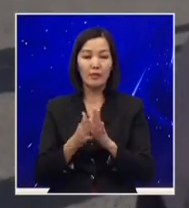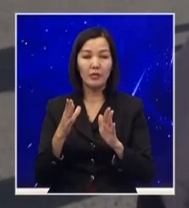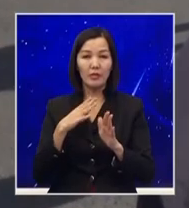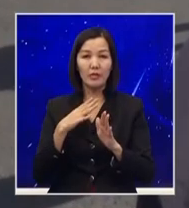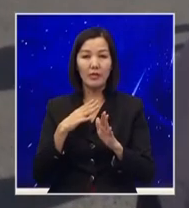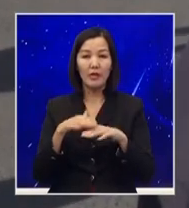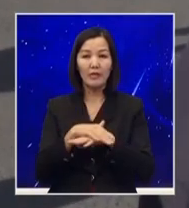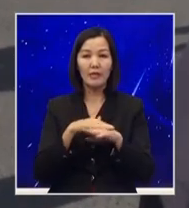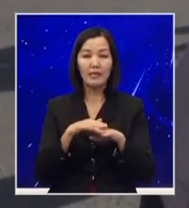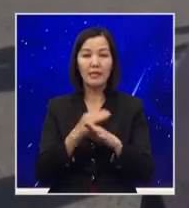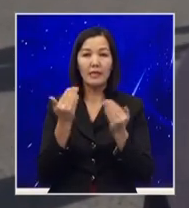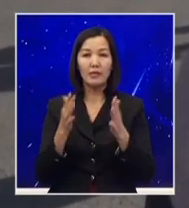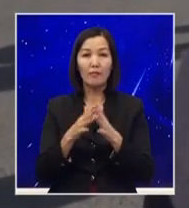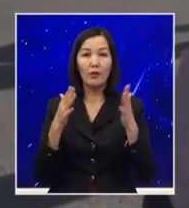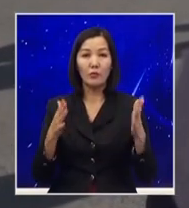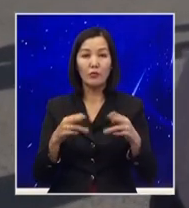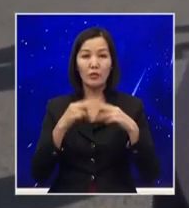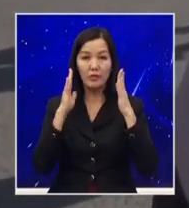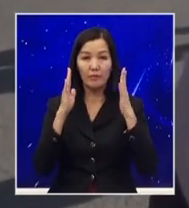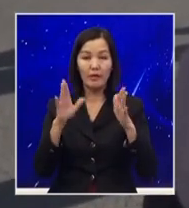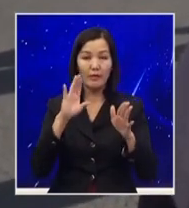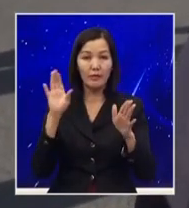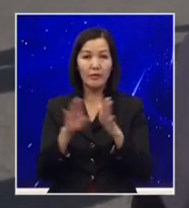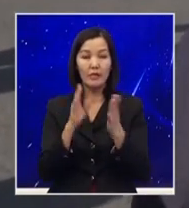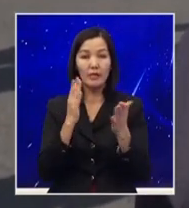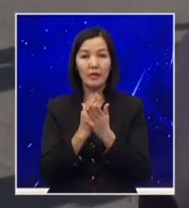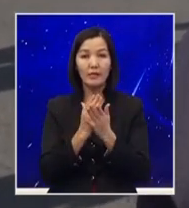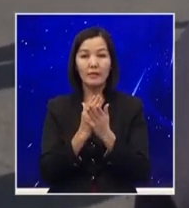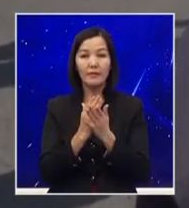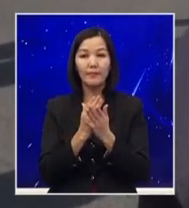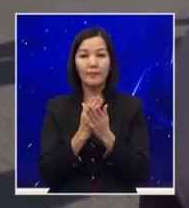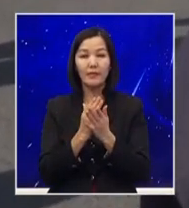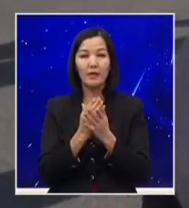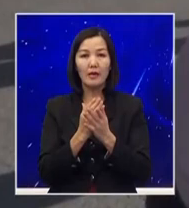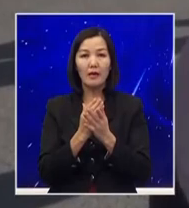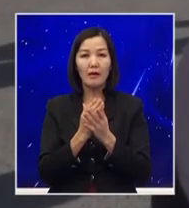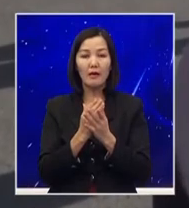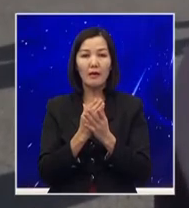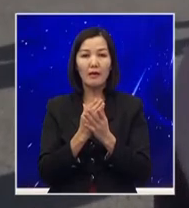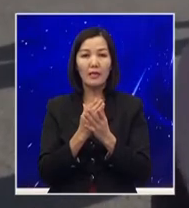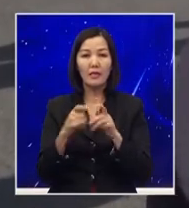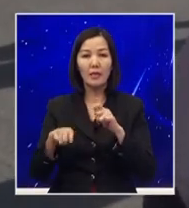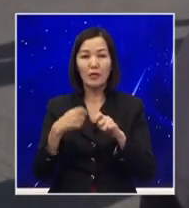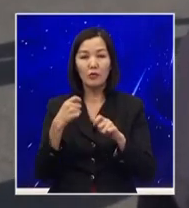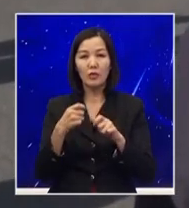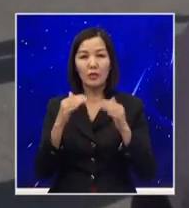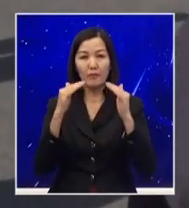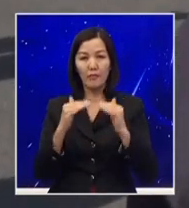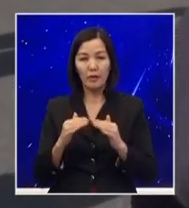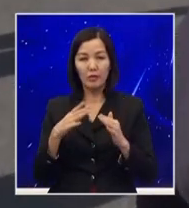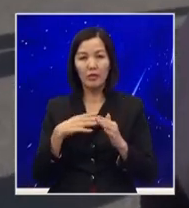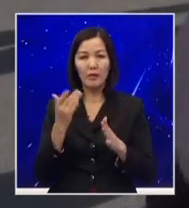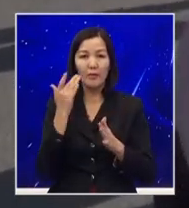как правило, уже сейчас в большей части соблюдает. Мы все меньше и меньше сейчас выявляем нарушений. Это способствует постоянно наша